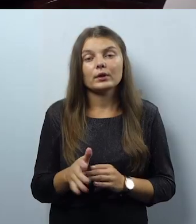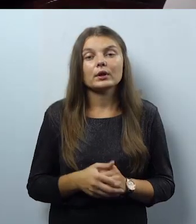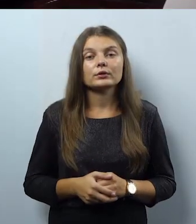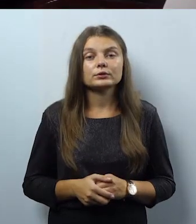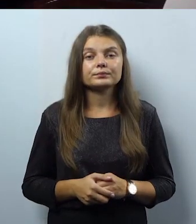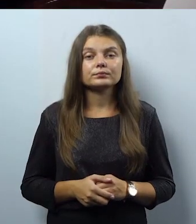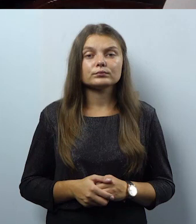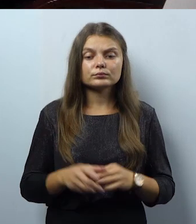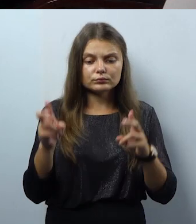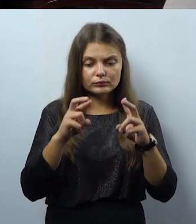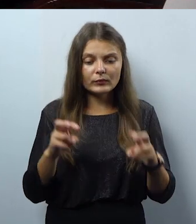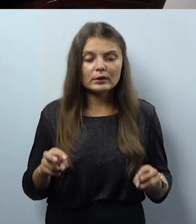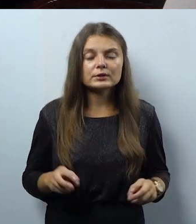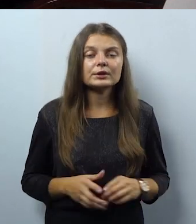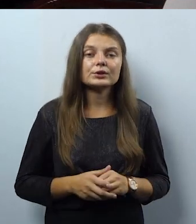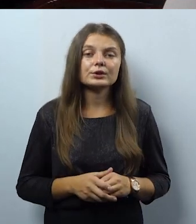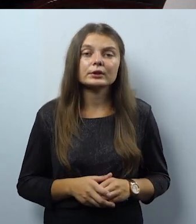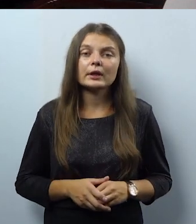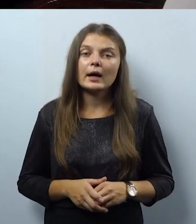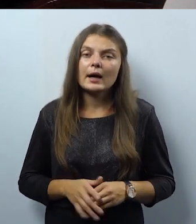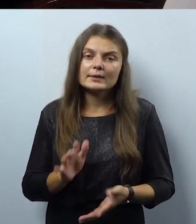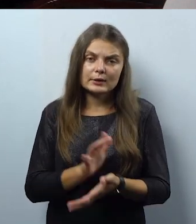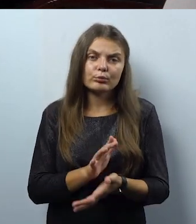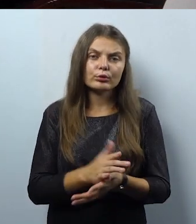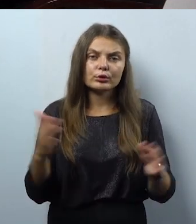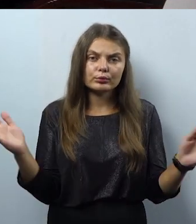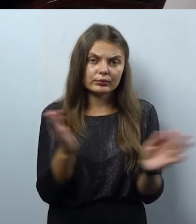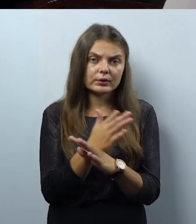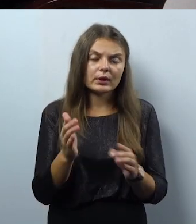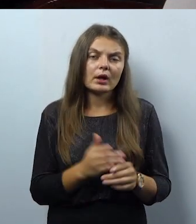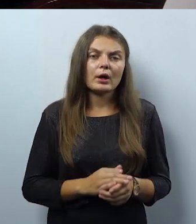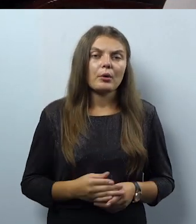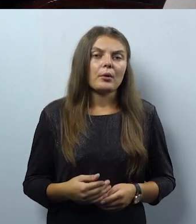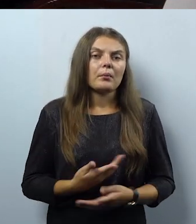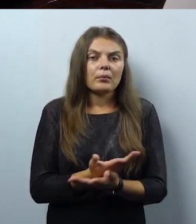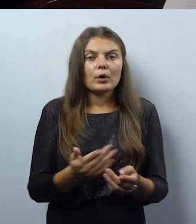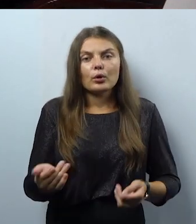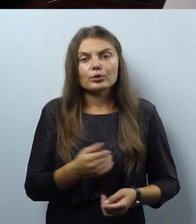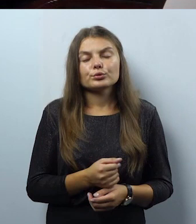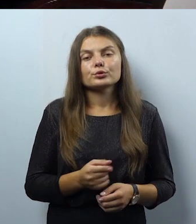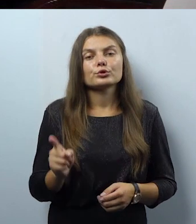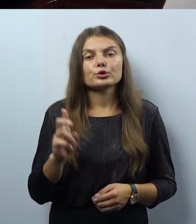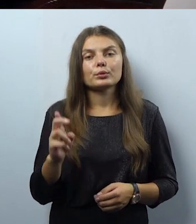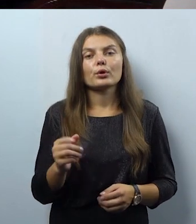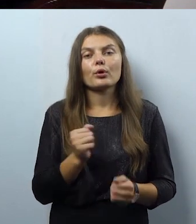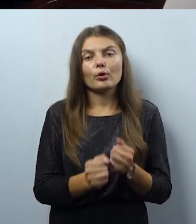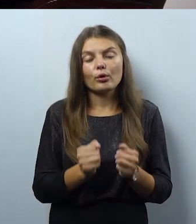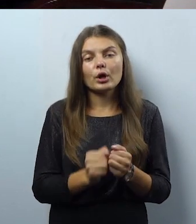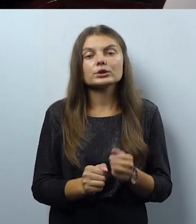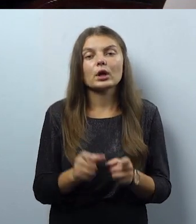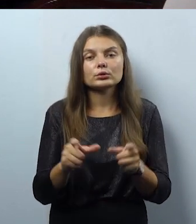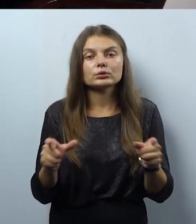викидів, атмосферу за допомогою ландазів. Це теж ми зробимо обов'язково, щоб кожна людина, яка живе в нашому місті, яка має